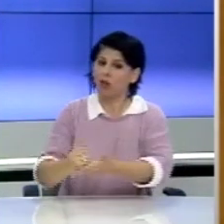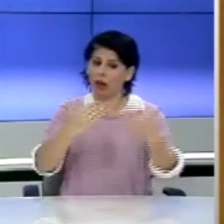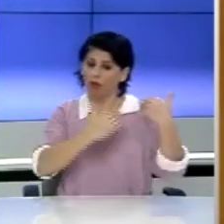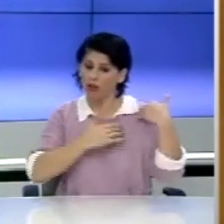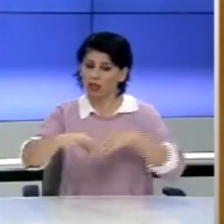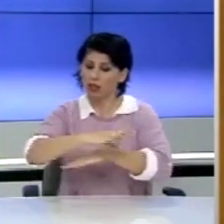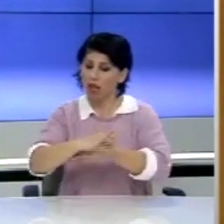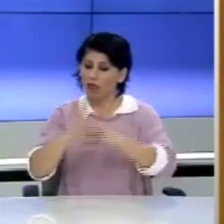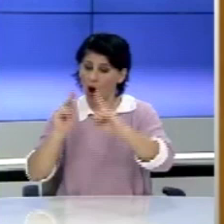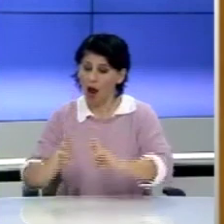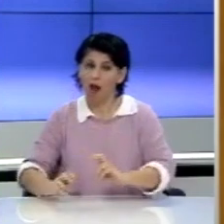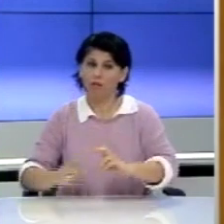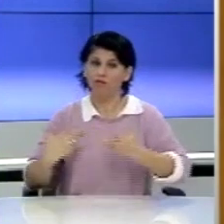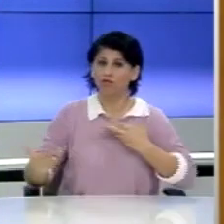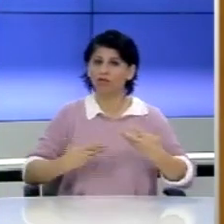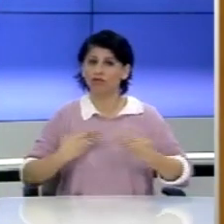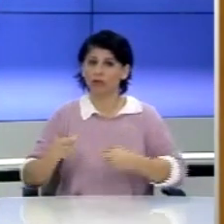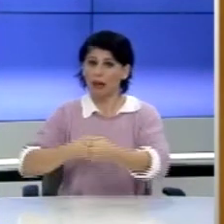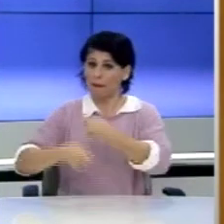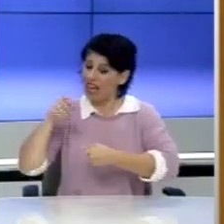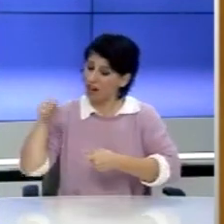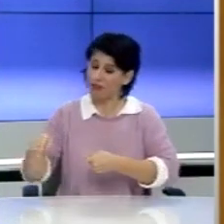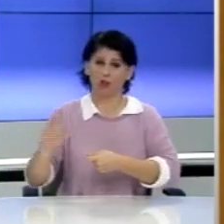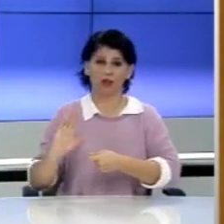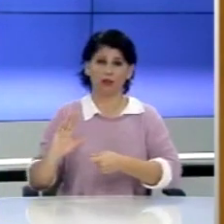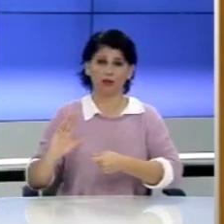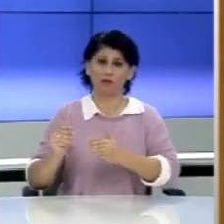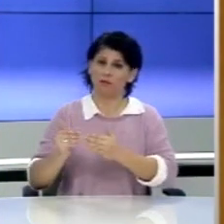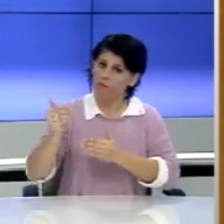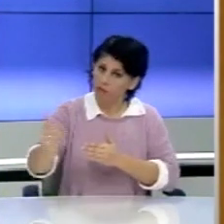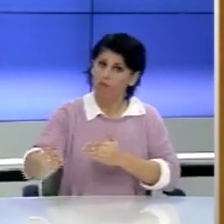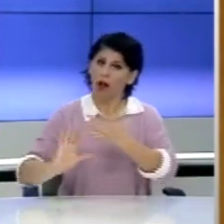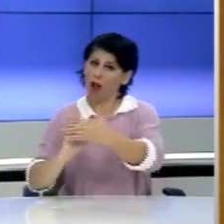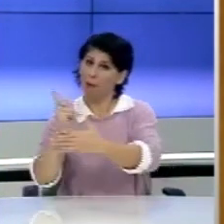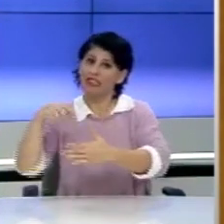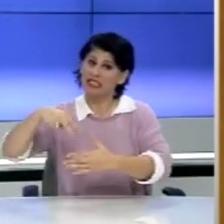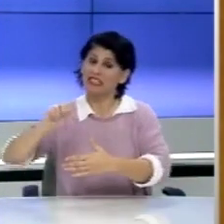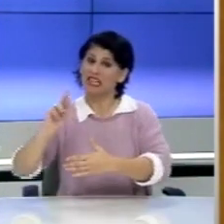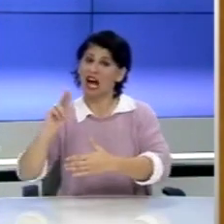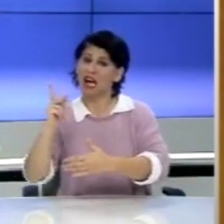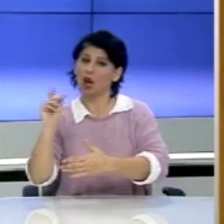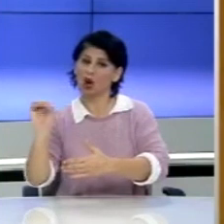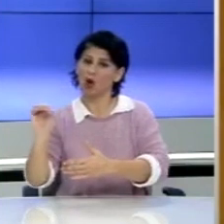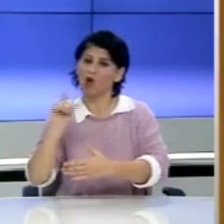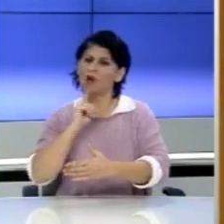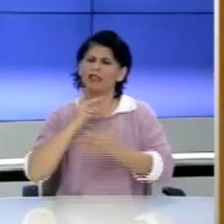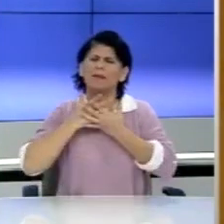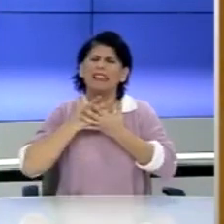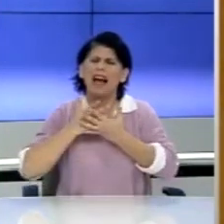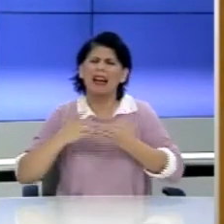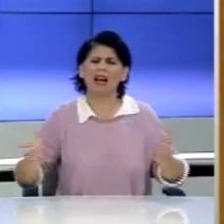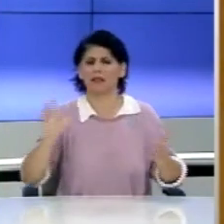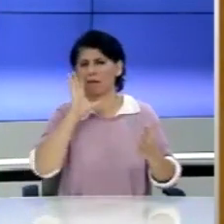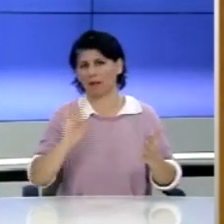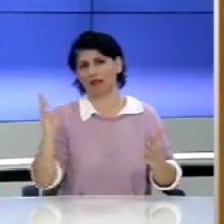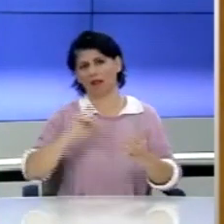και έλεγχο τον εξυγχρονισμό της επιχείρησης, την παραπέρα ανάπτυξή της, σύμφωνα με τις τεράστιες